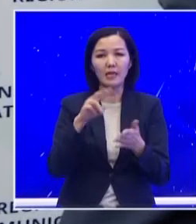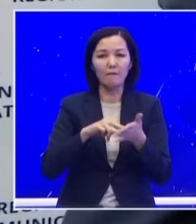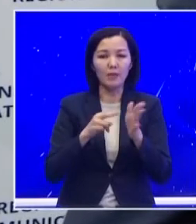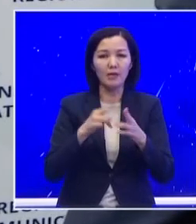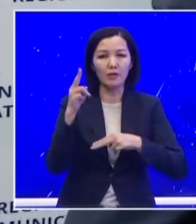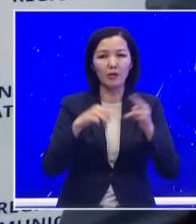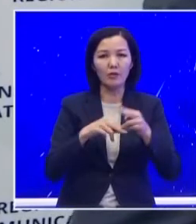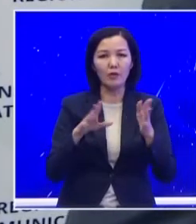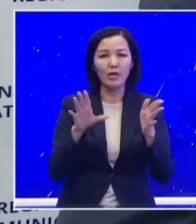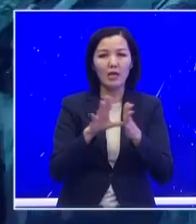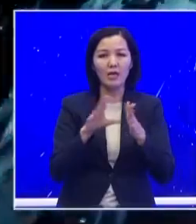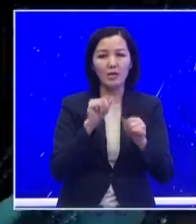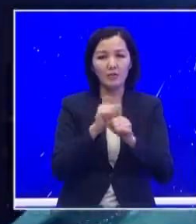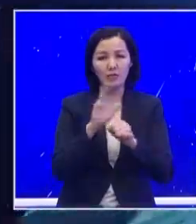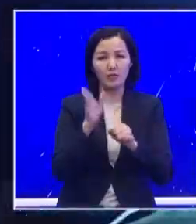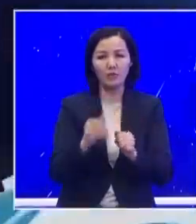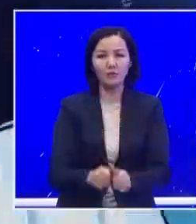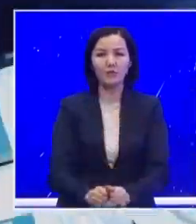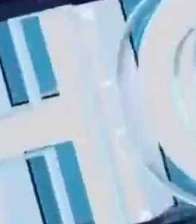построить гидроэлектростанцию.